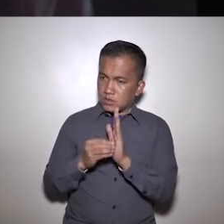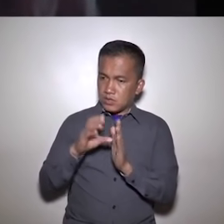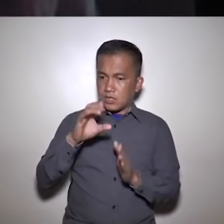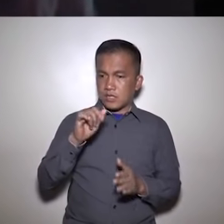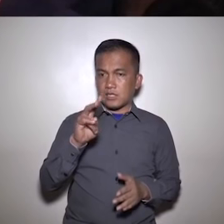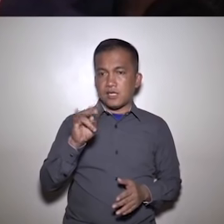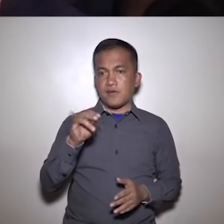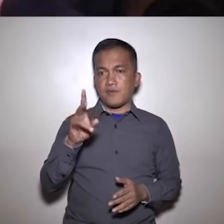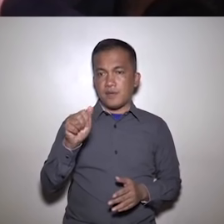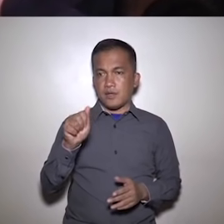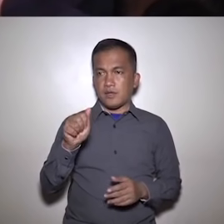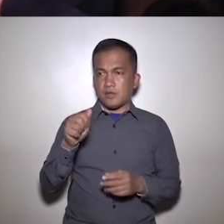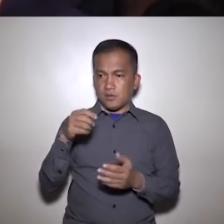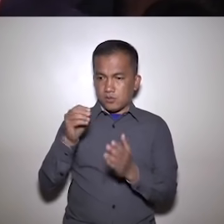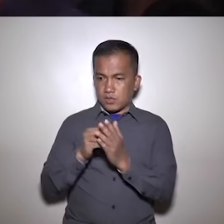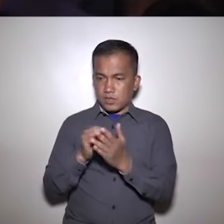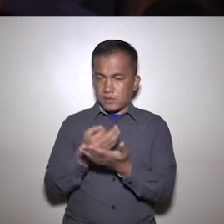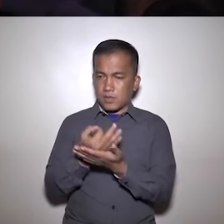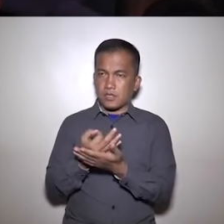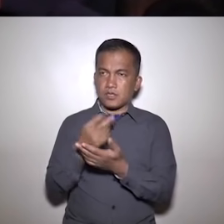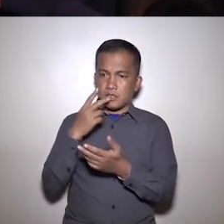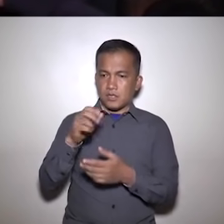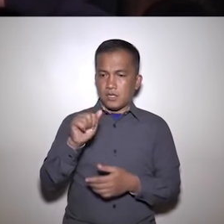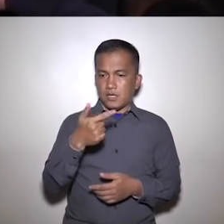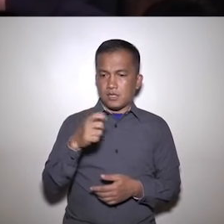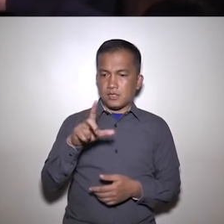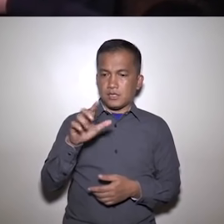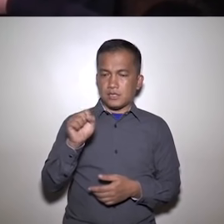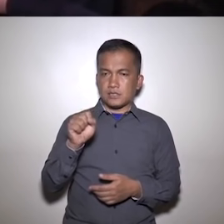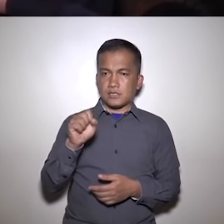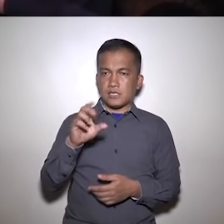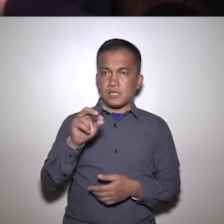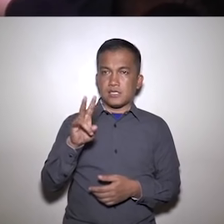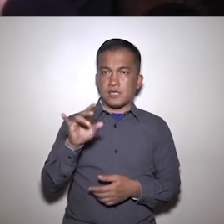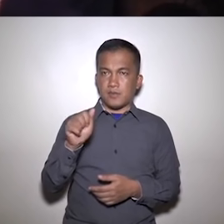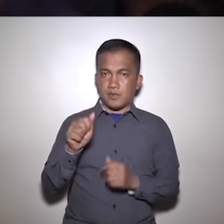niya sa Candaba. Yung mga pautang niyang pira, nakita ko mga salaysay. Angeles,